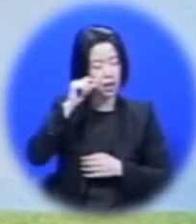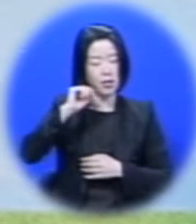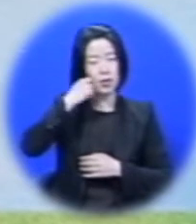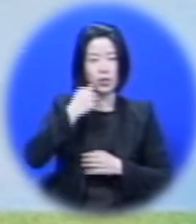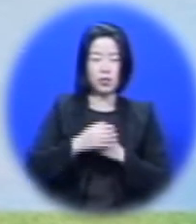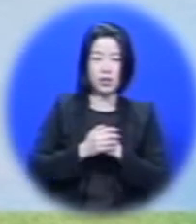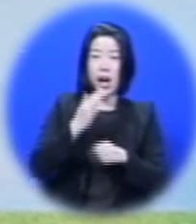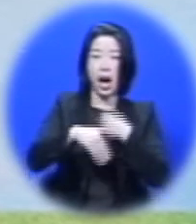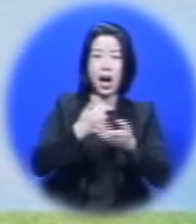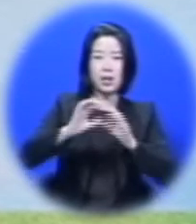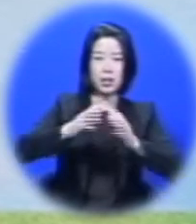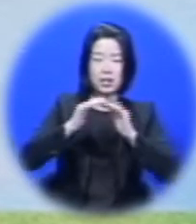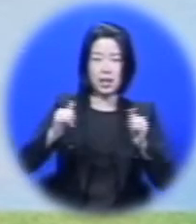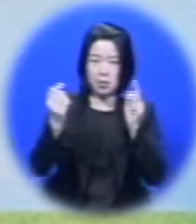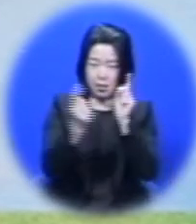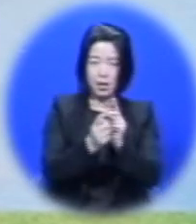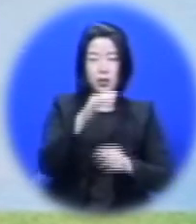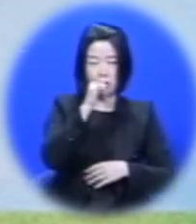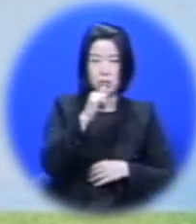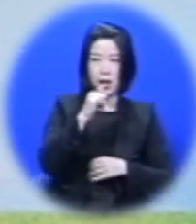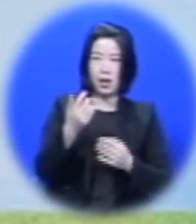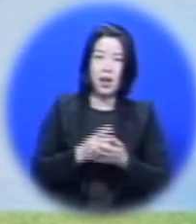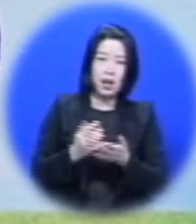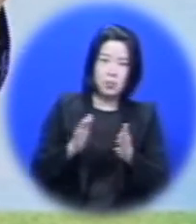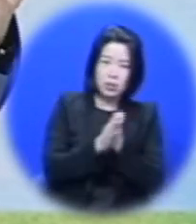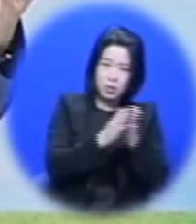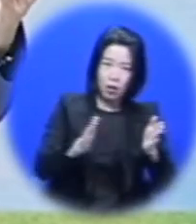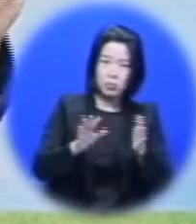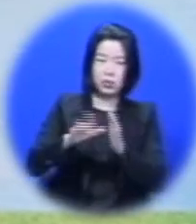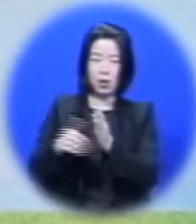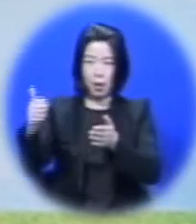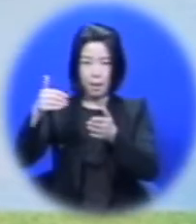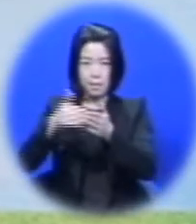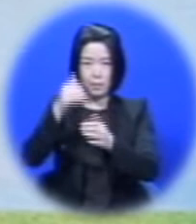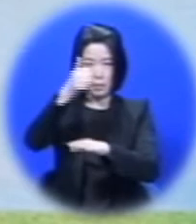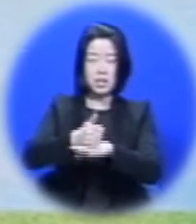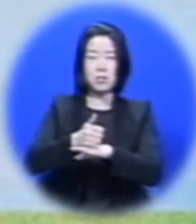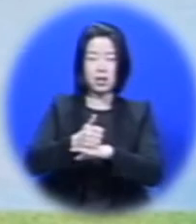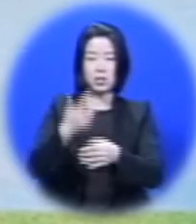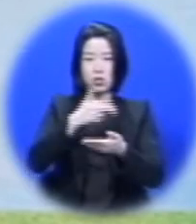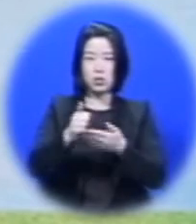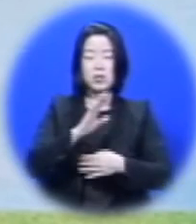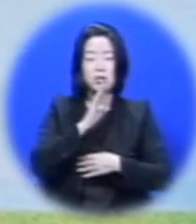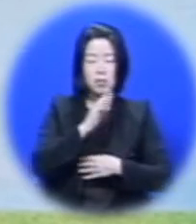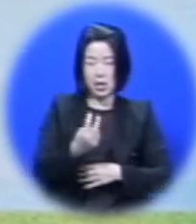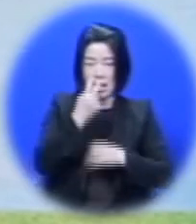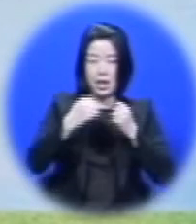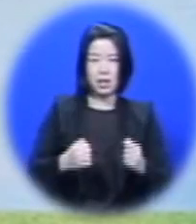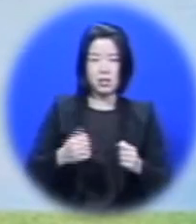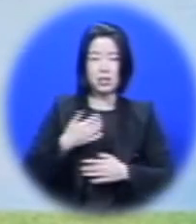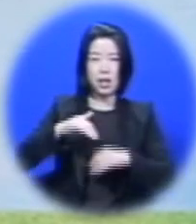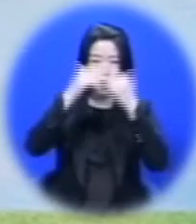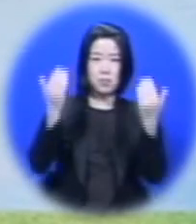만난 감격도 있지만 떠날 때부터 마지막까지 주님은 정말 살아계셔서